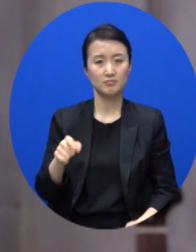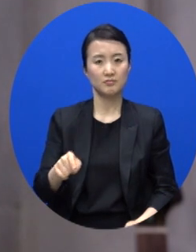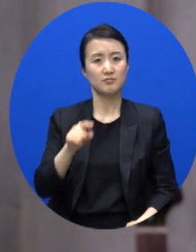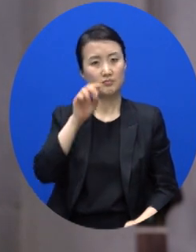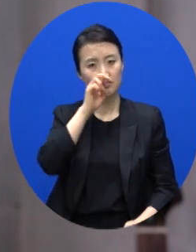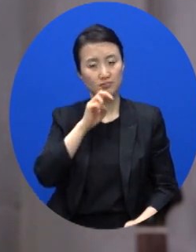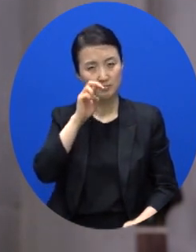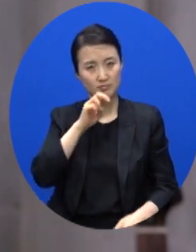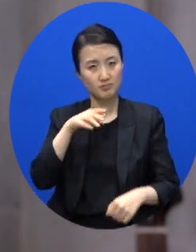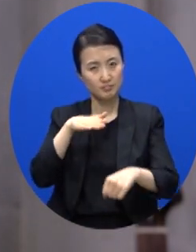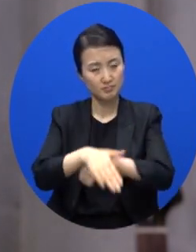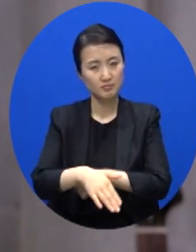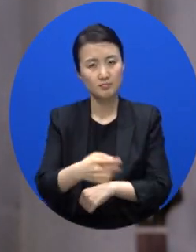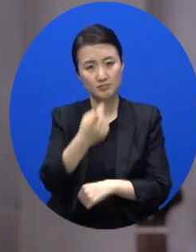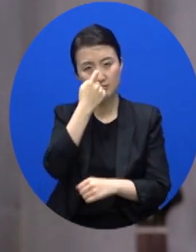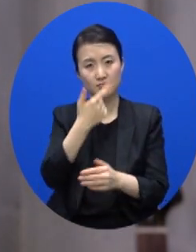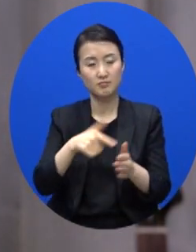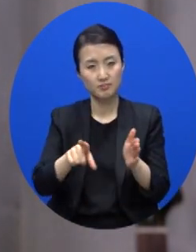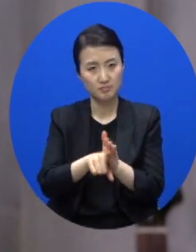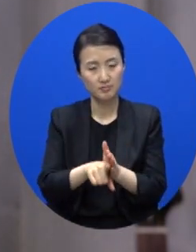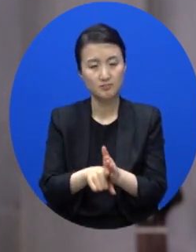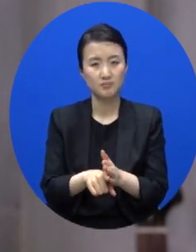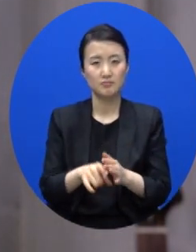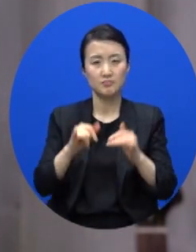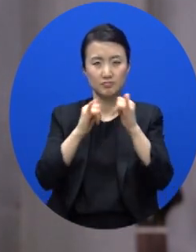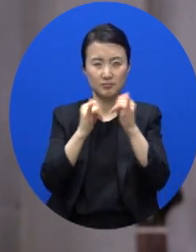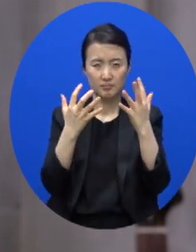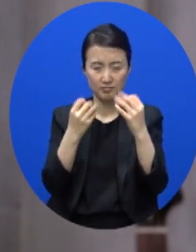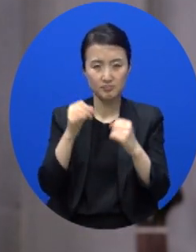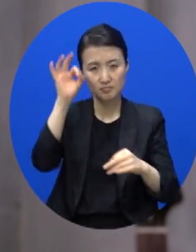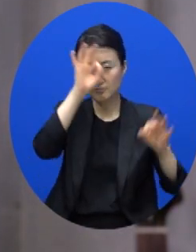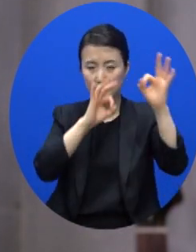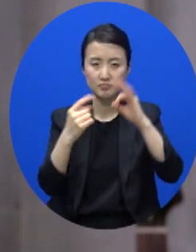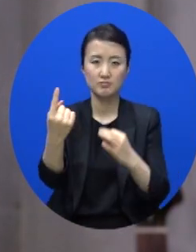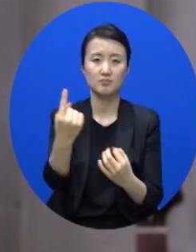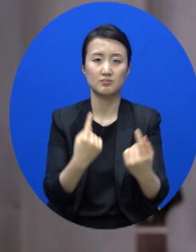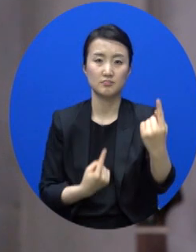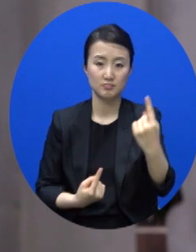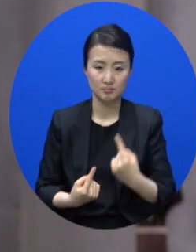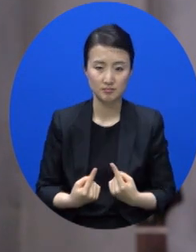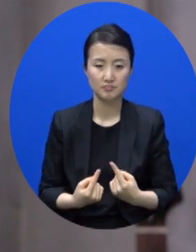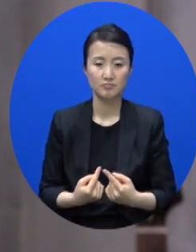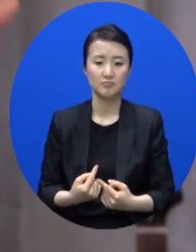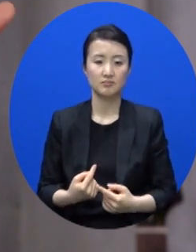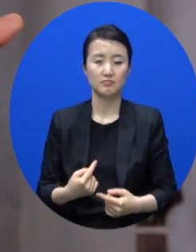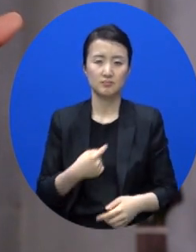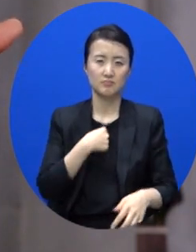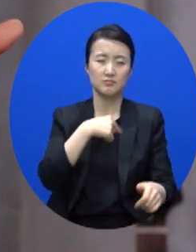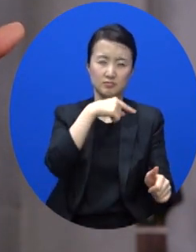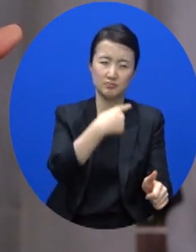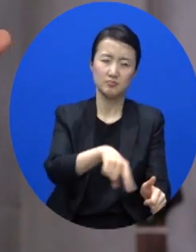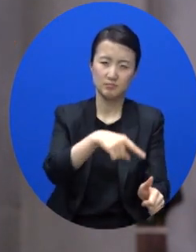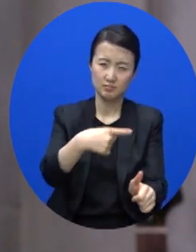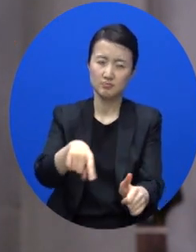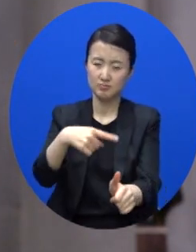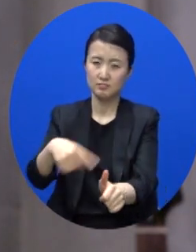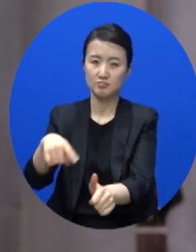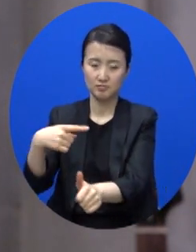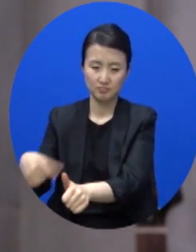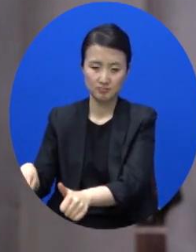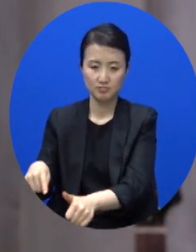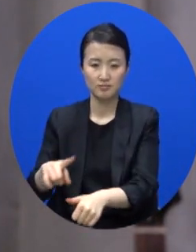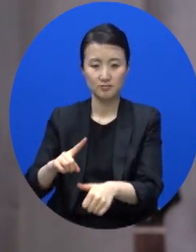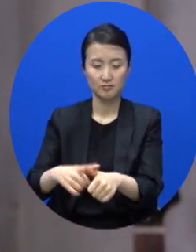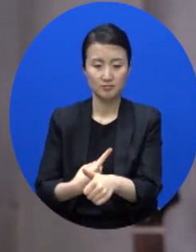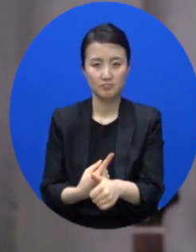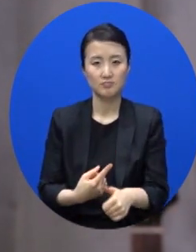저한테 많이 찾아오던 그 사람들을 전부 교육을 시켜서